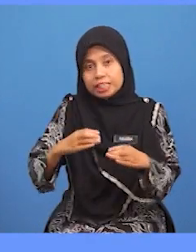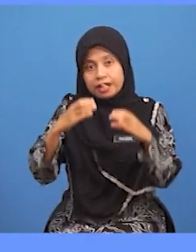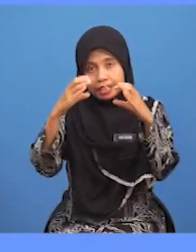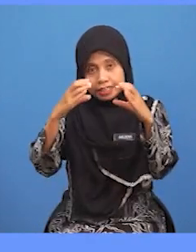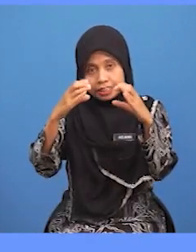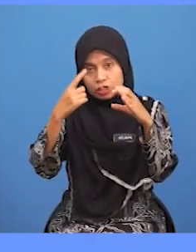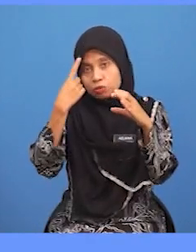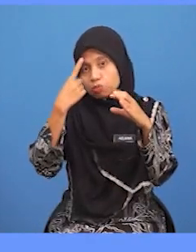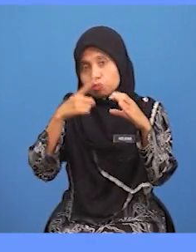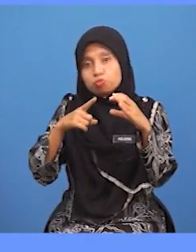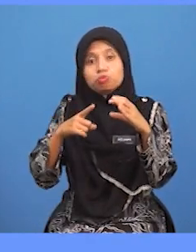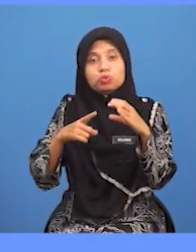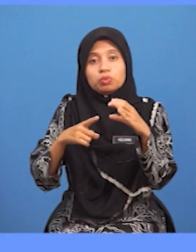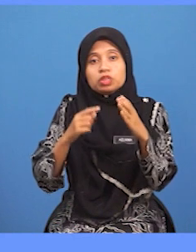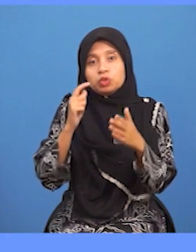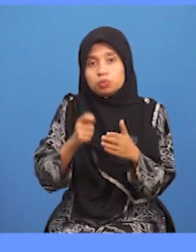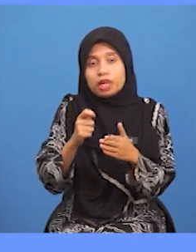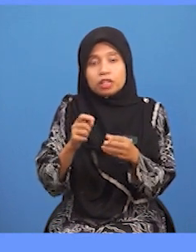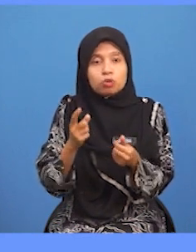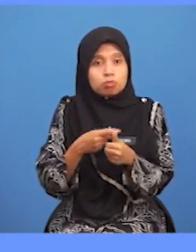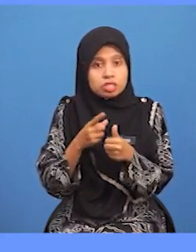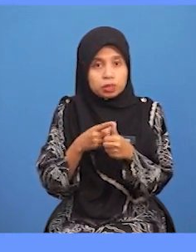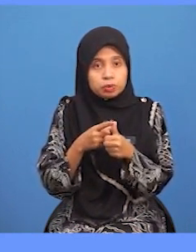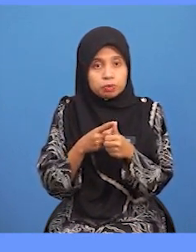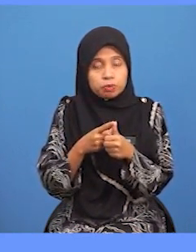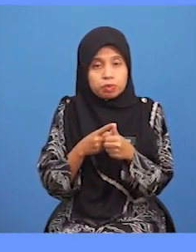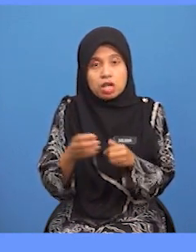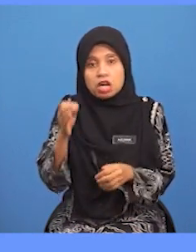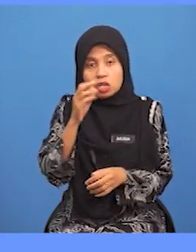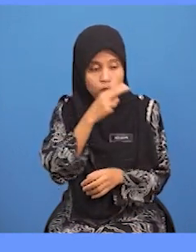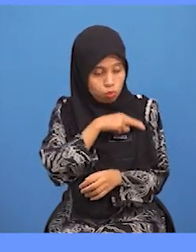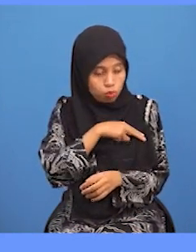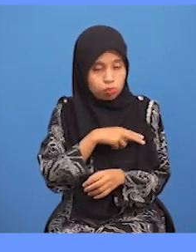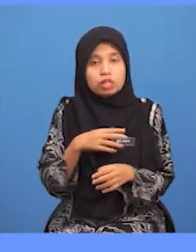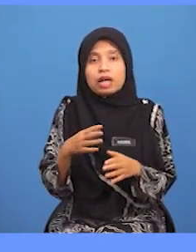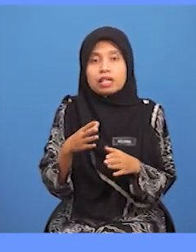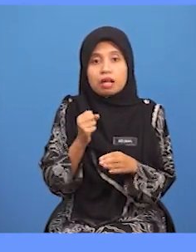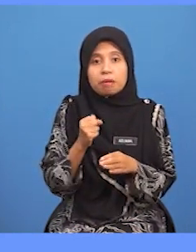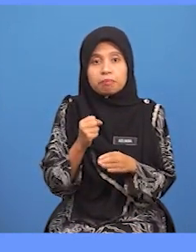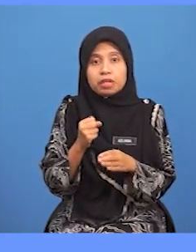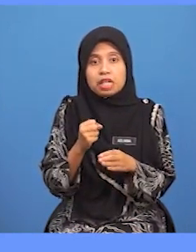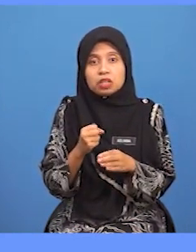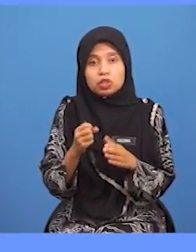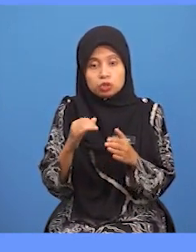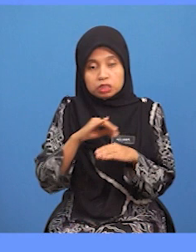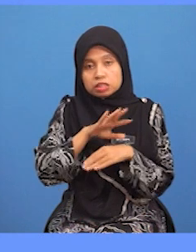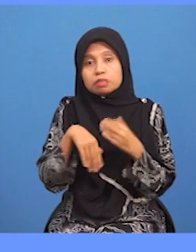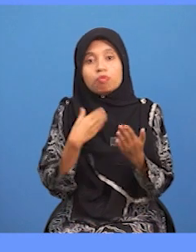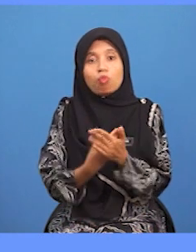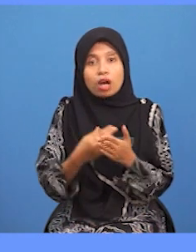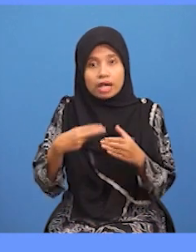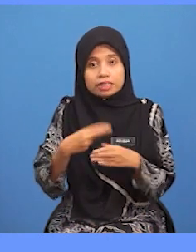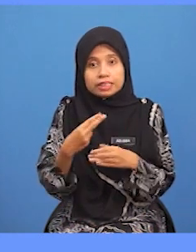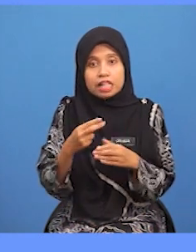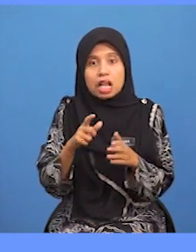mengira keuntungan. Kaedah satu ialah keuntungan diperoleh dengan mengambil kira jumlah hasil tolak jumlah